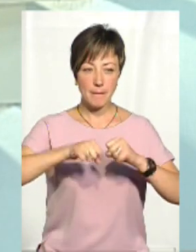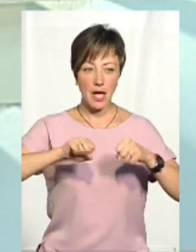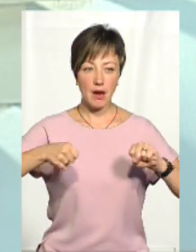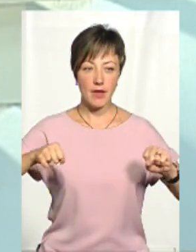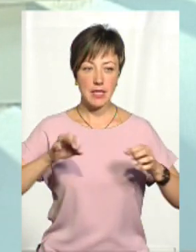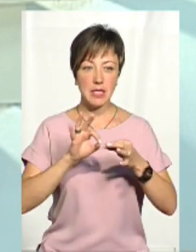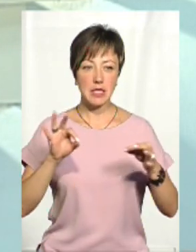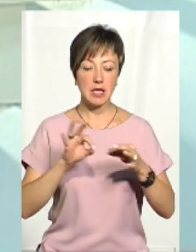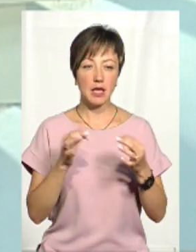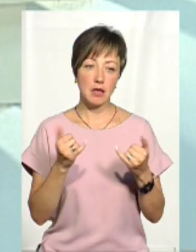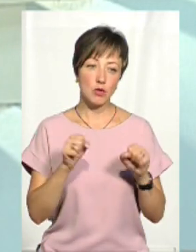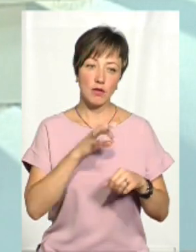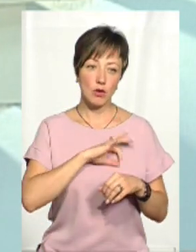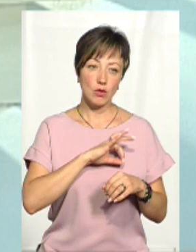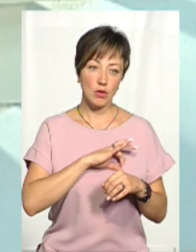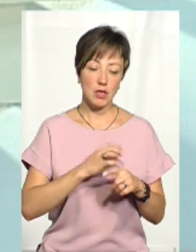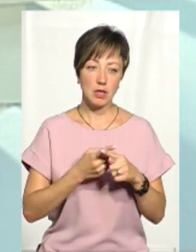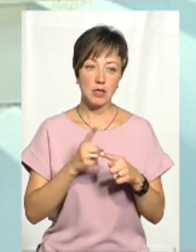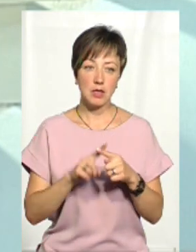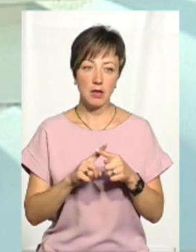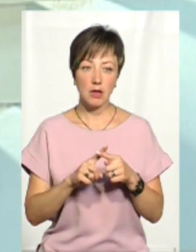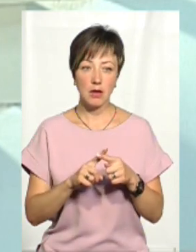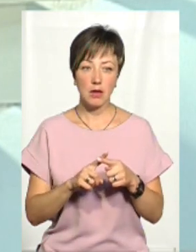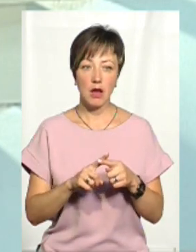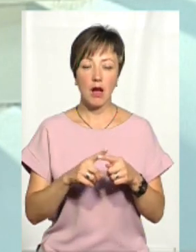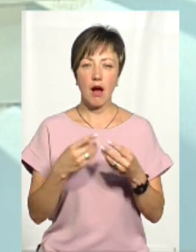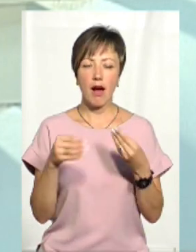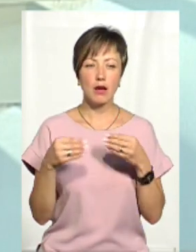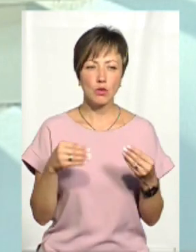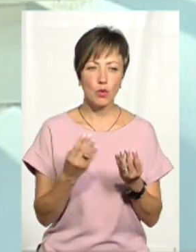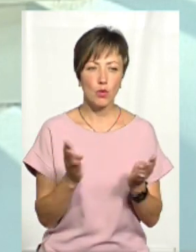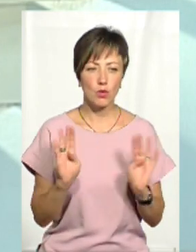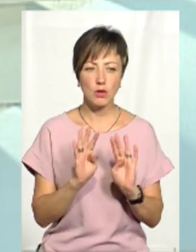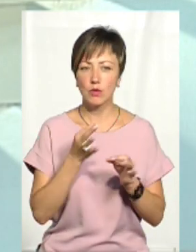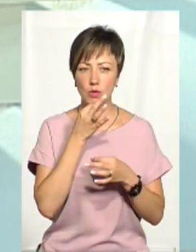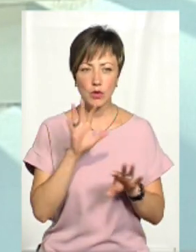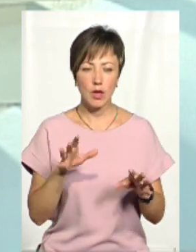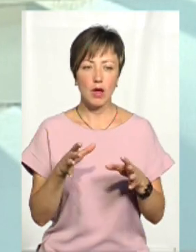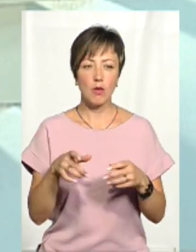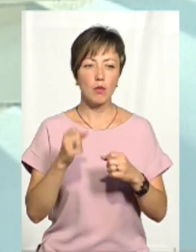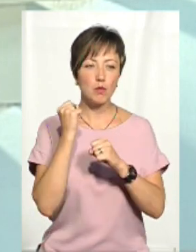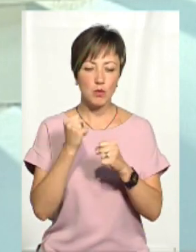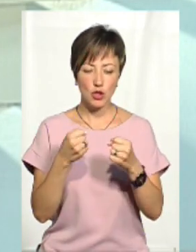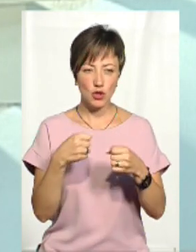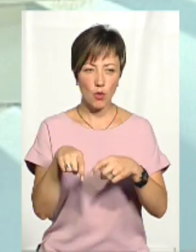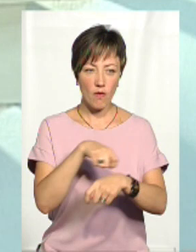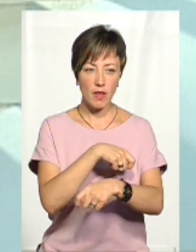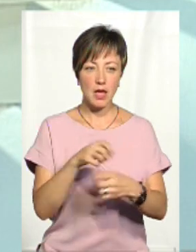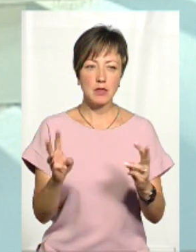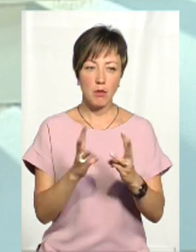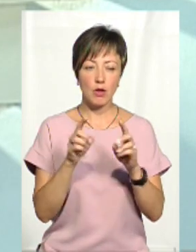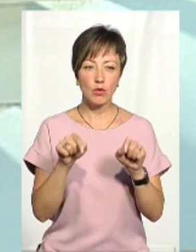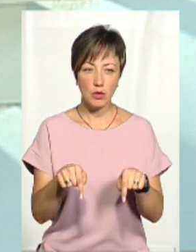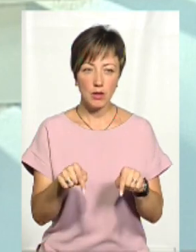сіна. А зараз можна використовувати ці ловчі пояси, гофрокартон, ну будь-які інші, мішковина, і спалювати їх. От